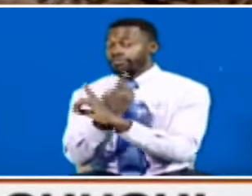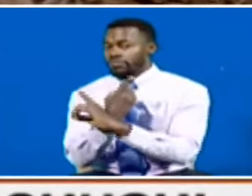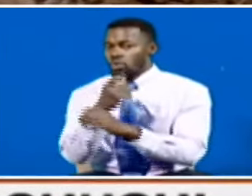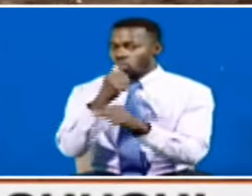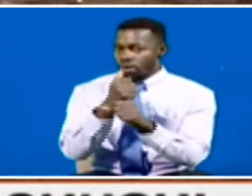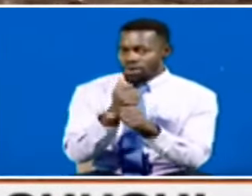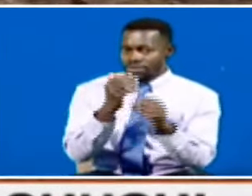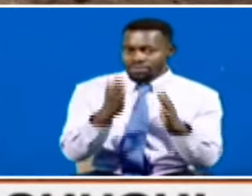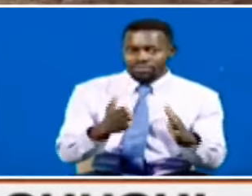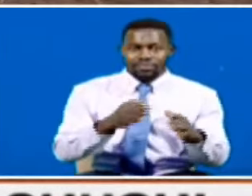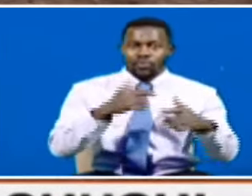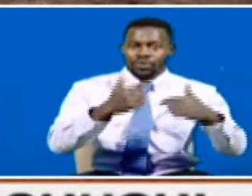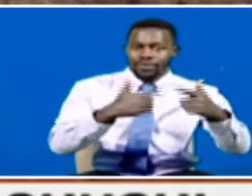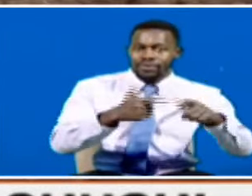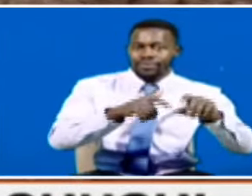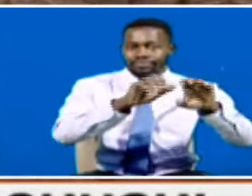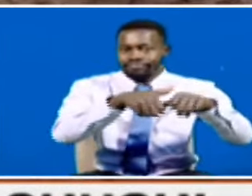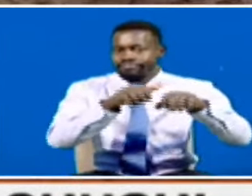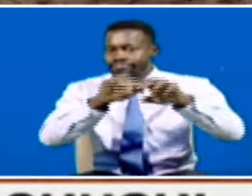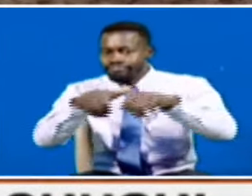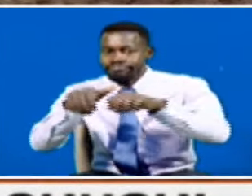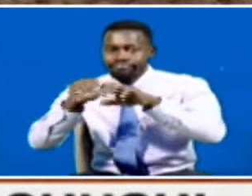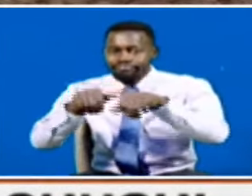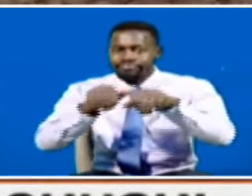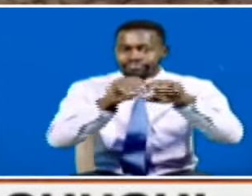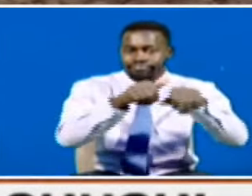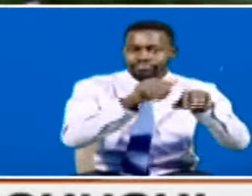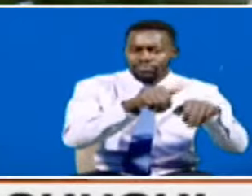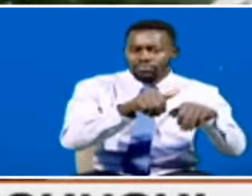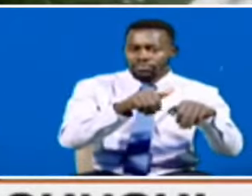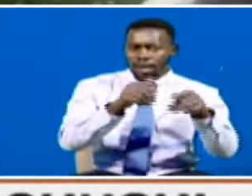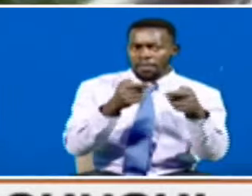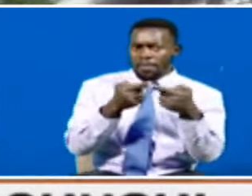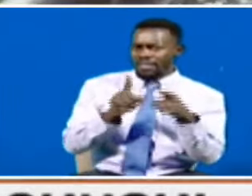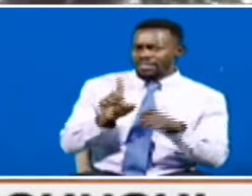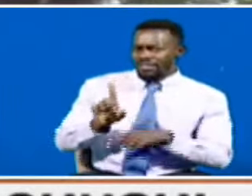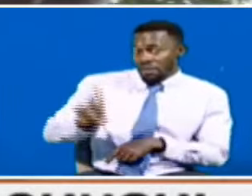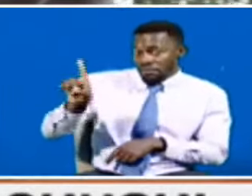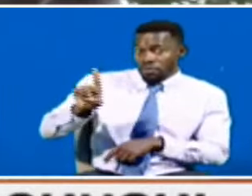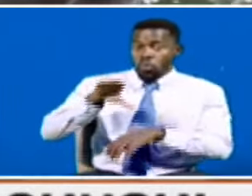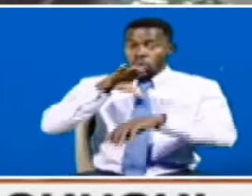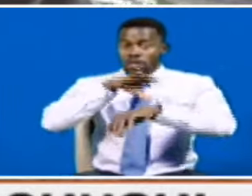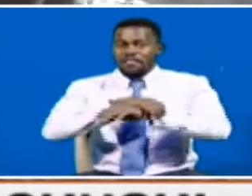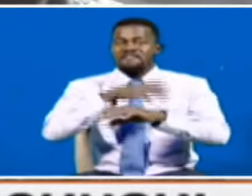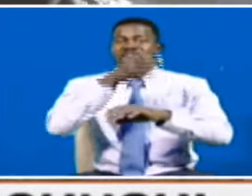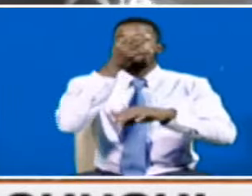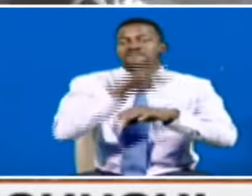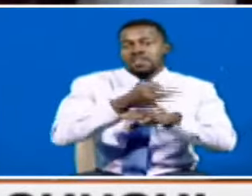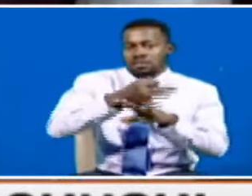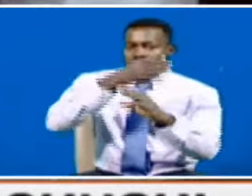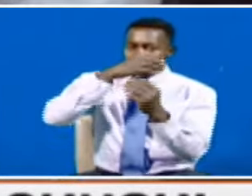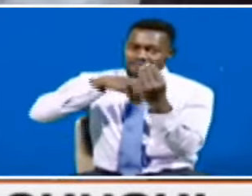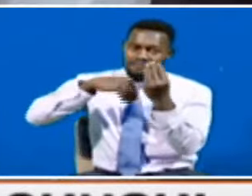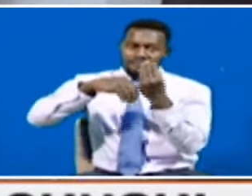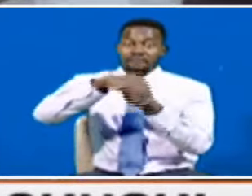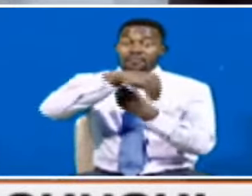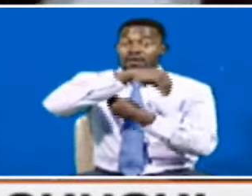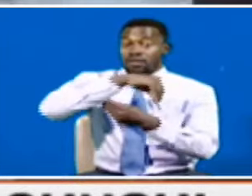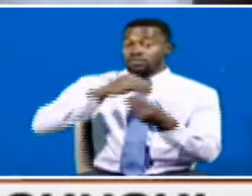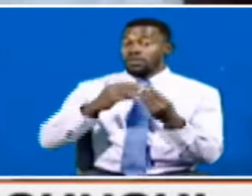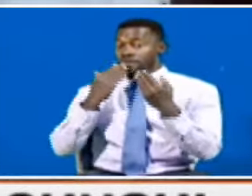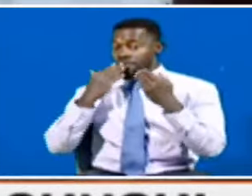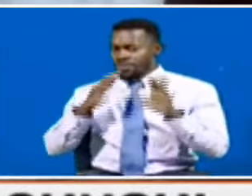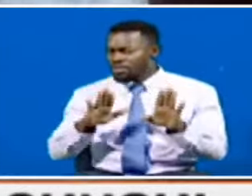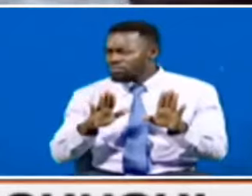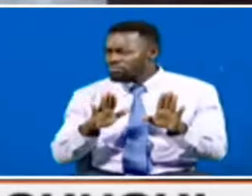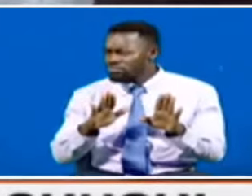shambani mwake. Miongoni mwa maswali aliyonayo ni iwapo mbolea anayoitumia ni halisi au gushi. Kutokana